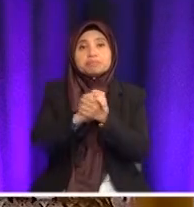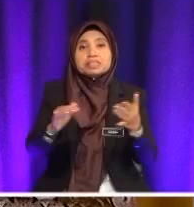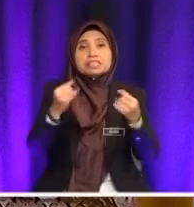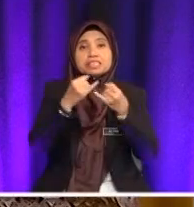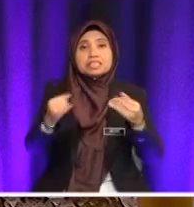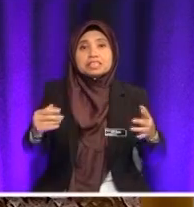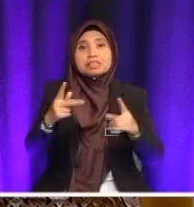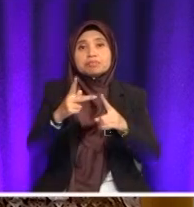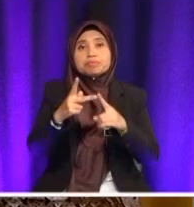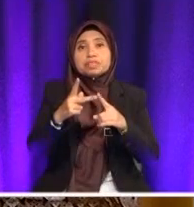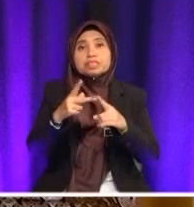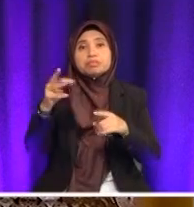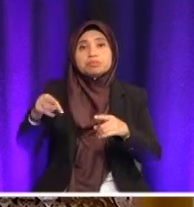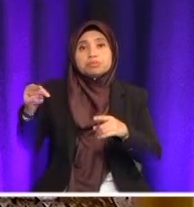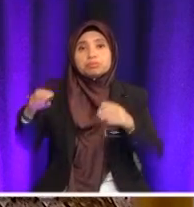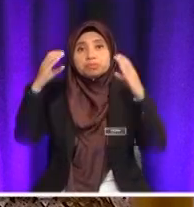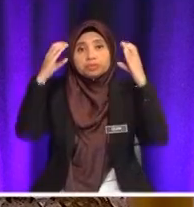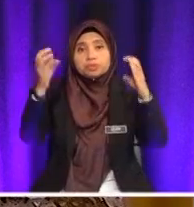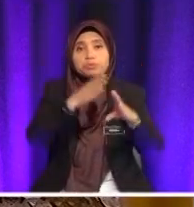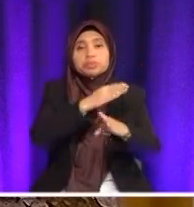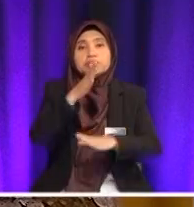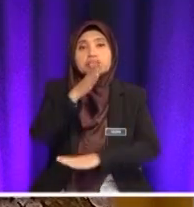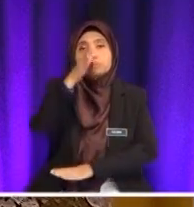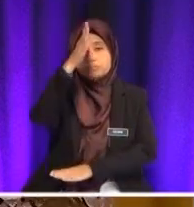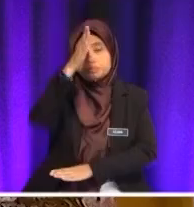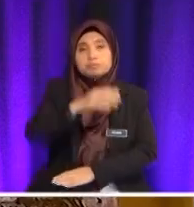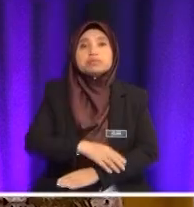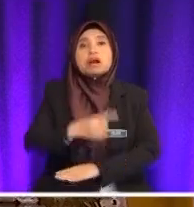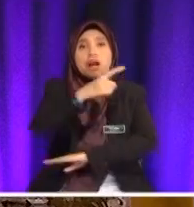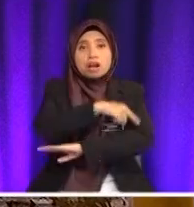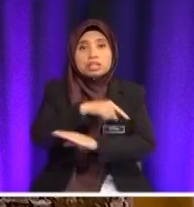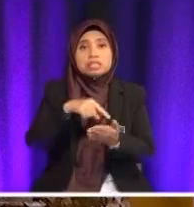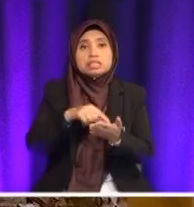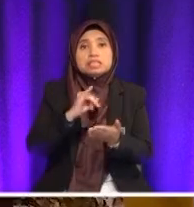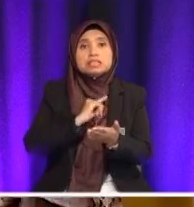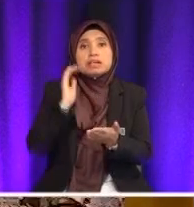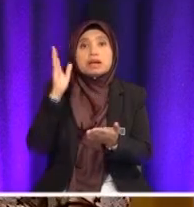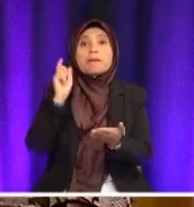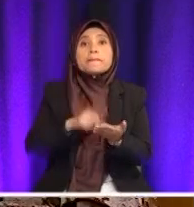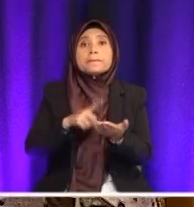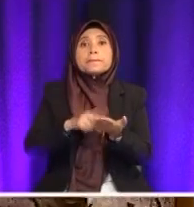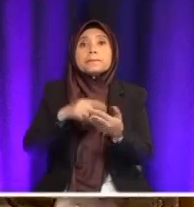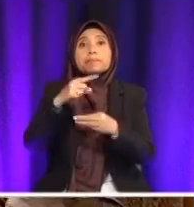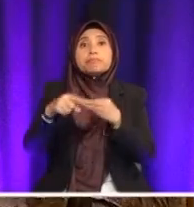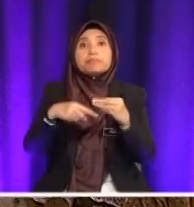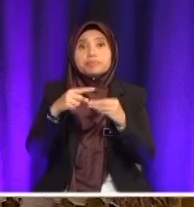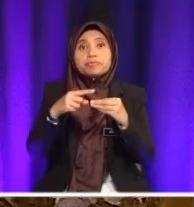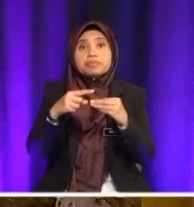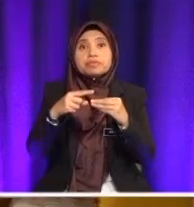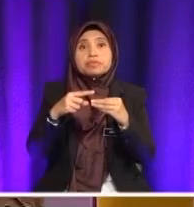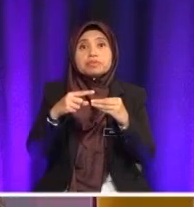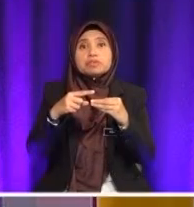kepada murid-murid guru-guru dan Ibu Bapak sekalian hari ini saya akan membincangkan berkaitan dengan